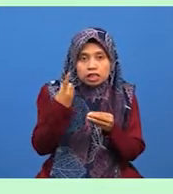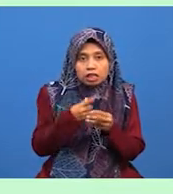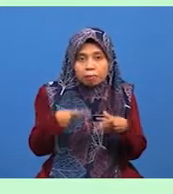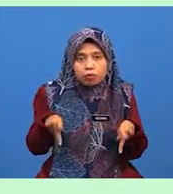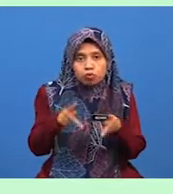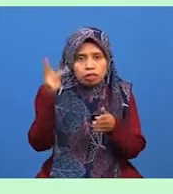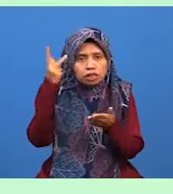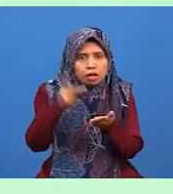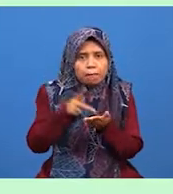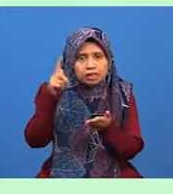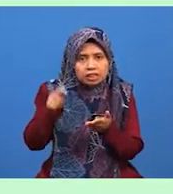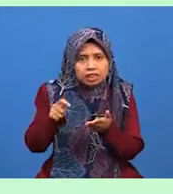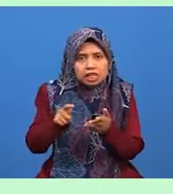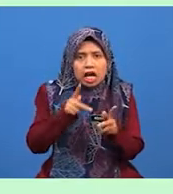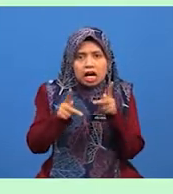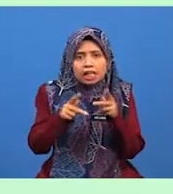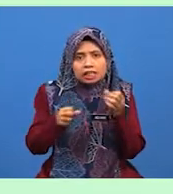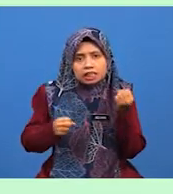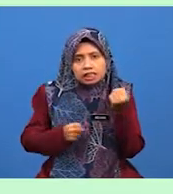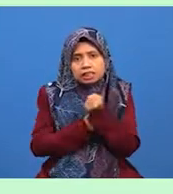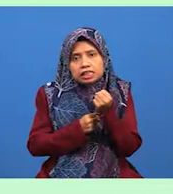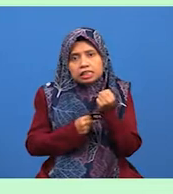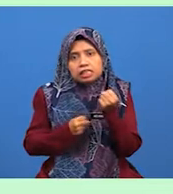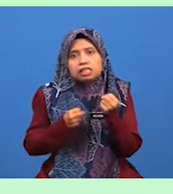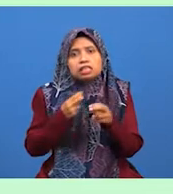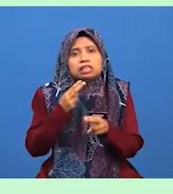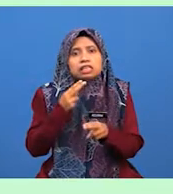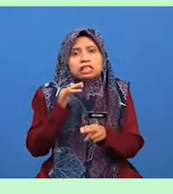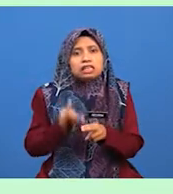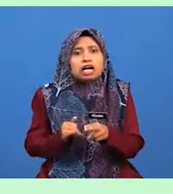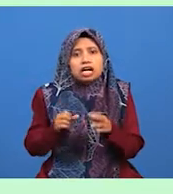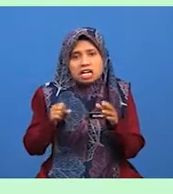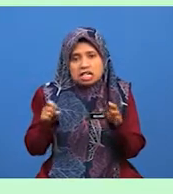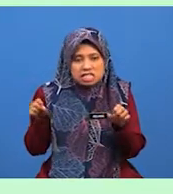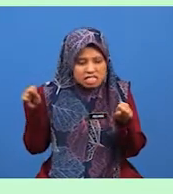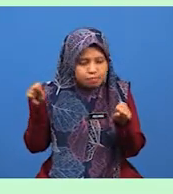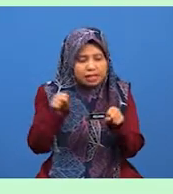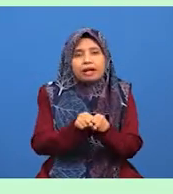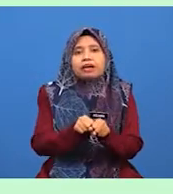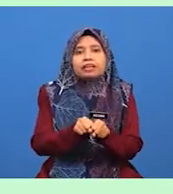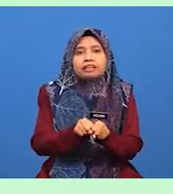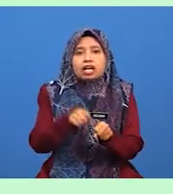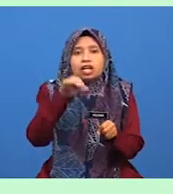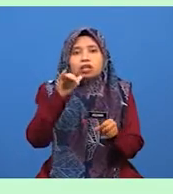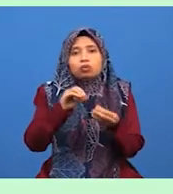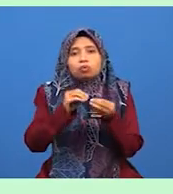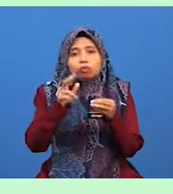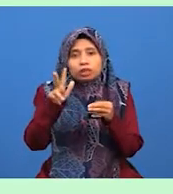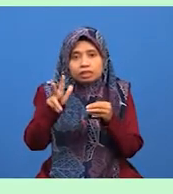kita perlu kenal pasti kata sendi nama yang sesuai. Yang